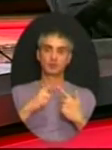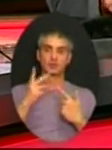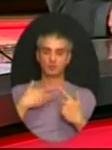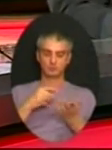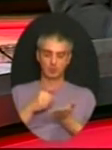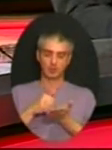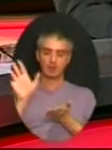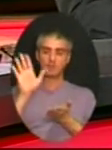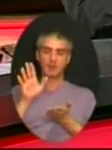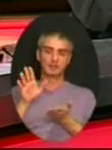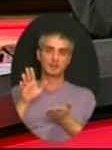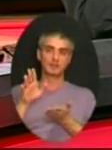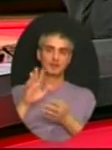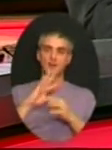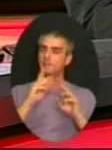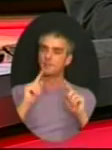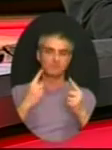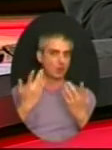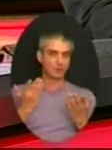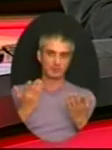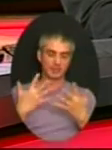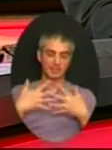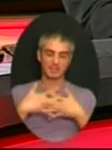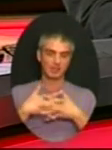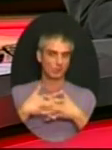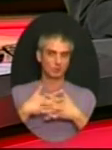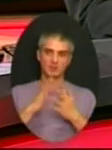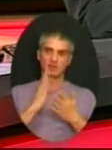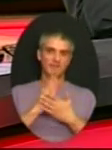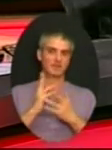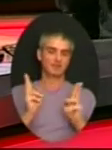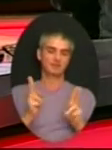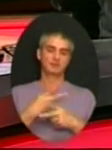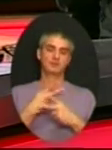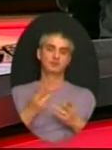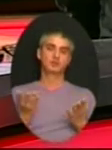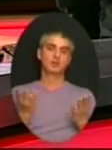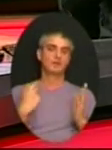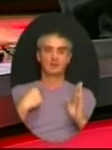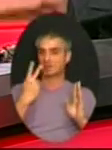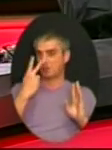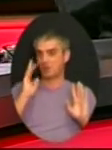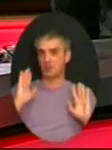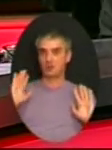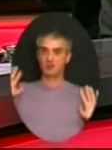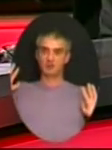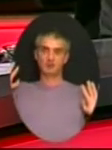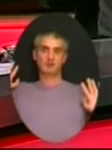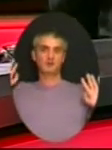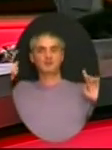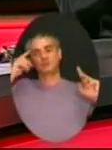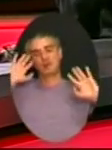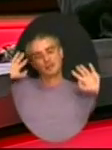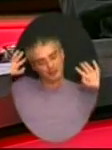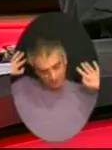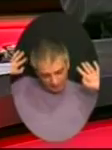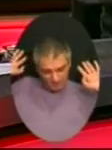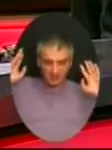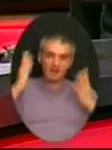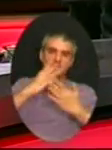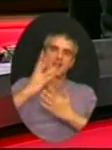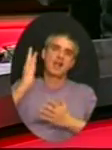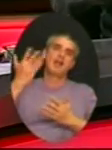שהוא באמת רוצה להיפטר ממנה, בכל מקרה, האיחוד הזה כבר כמעט בלתי אפשרי, אבל לא ראינו... כבר היו, כבר בדיוק. אי אפשר